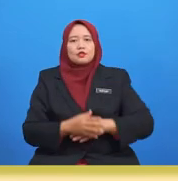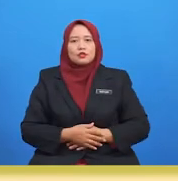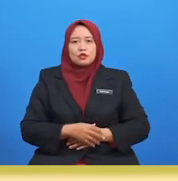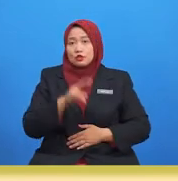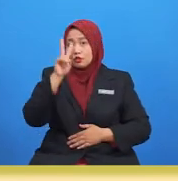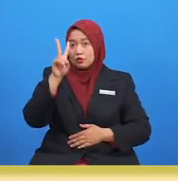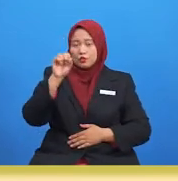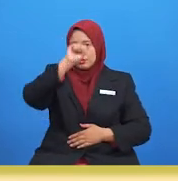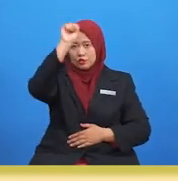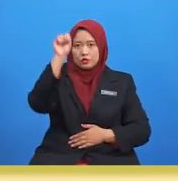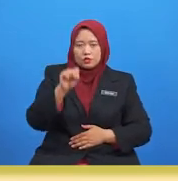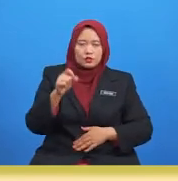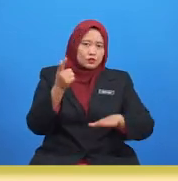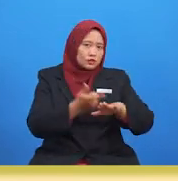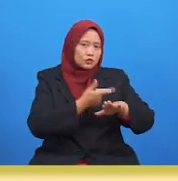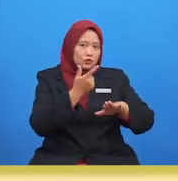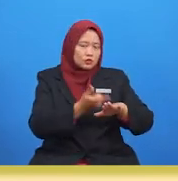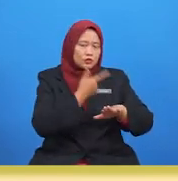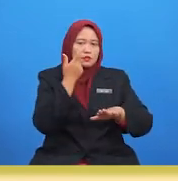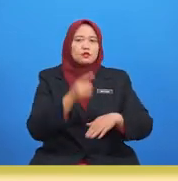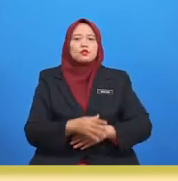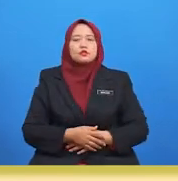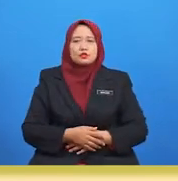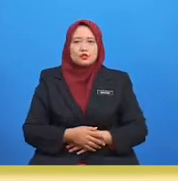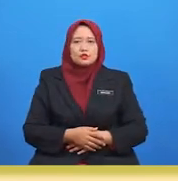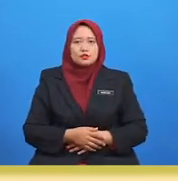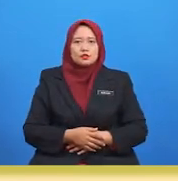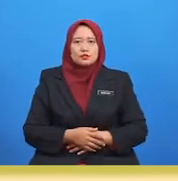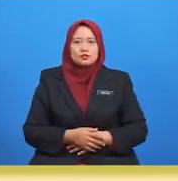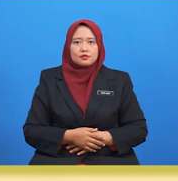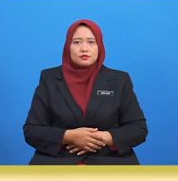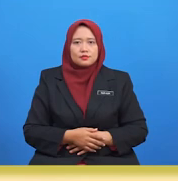sebagai latihan pengukuhan untuk sesi pembelajaran hari ini.